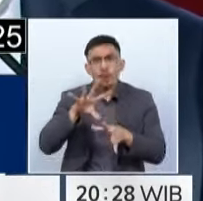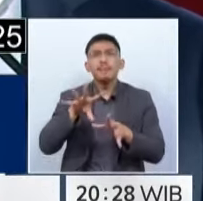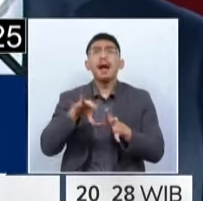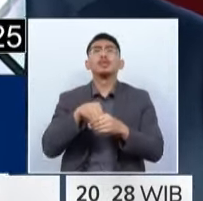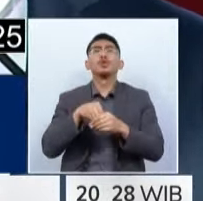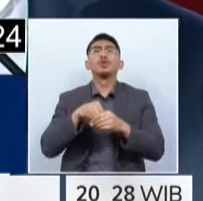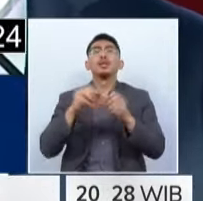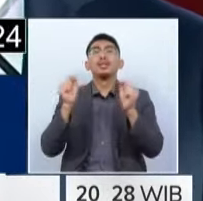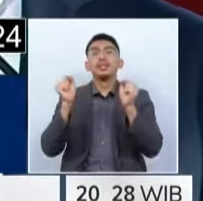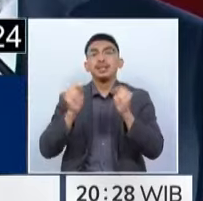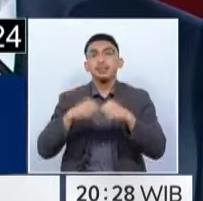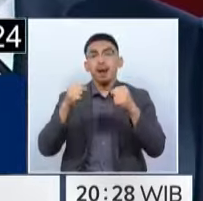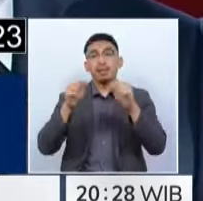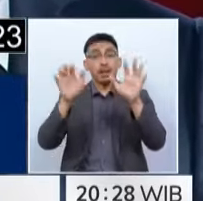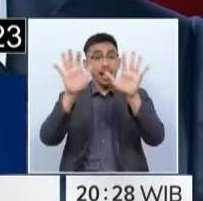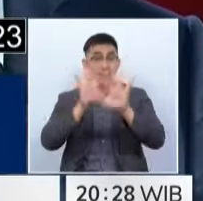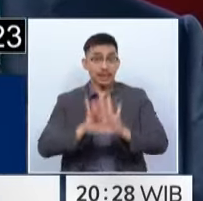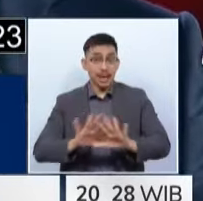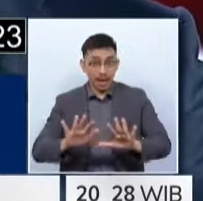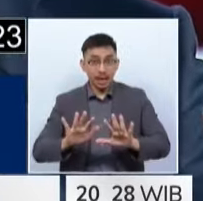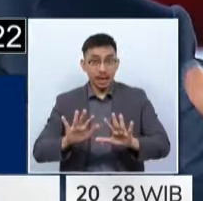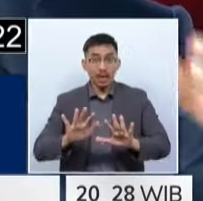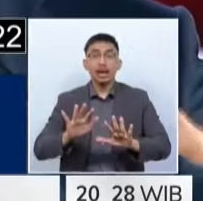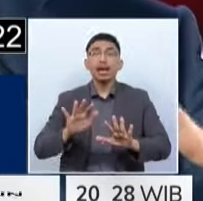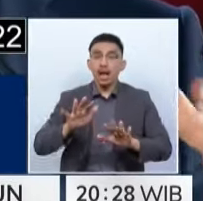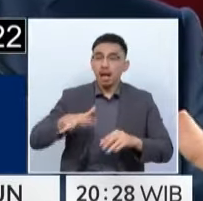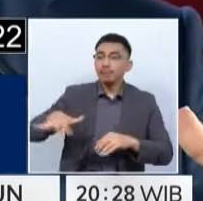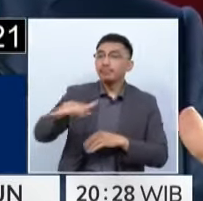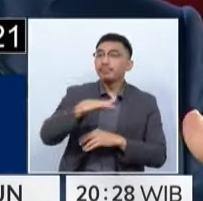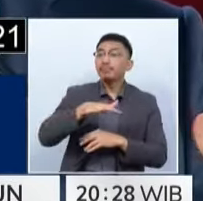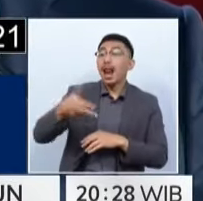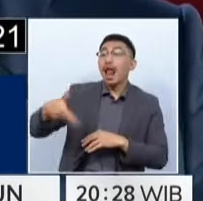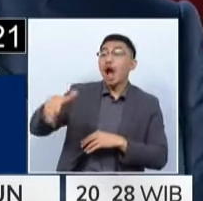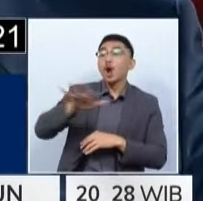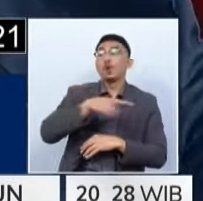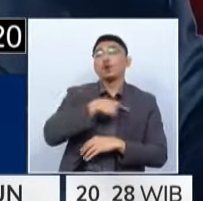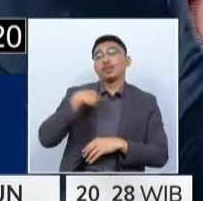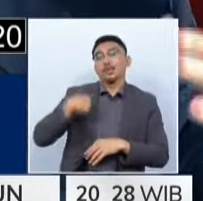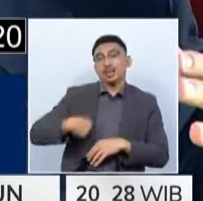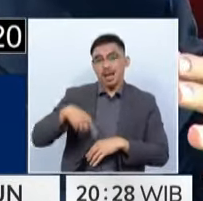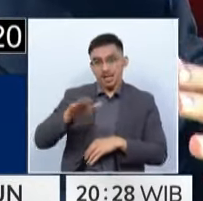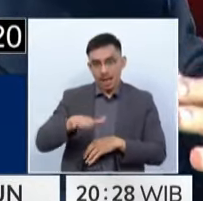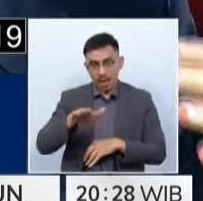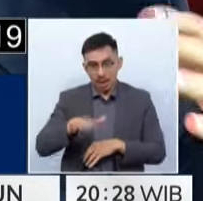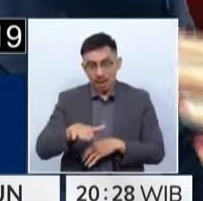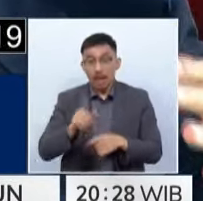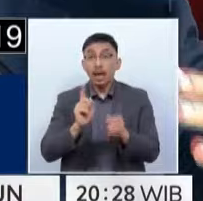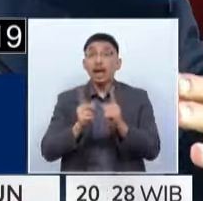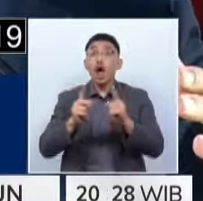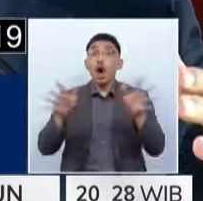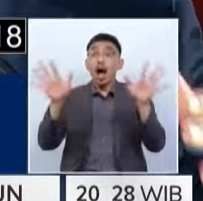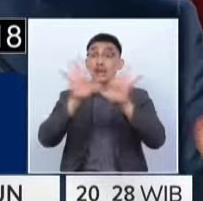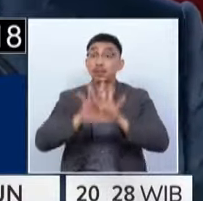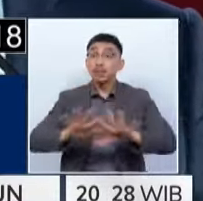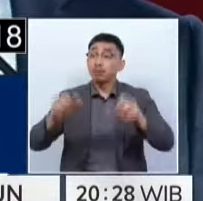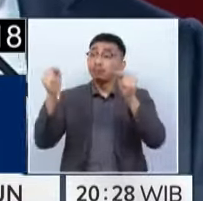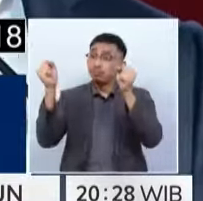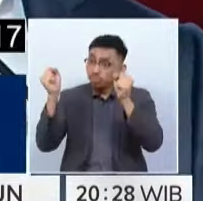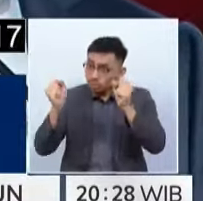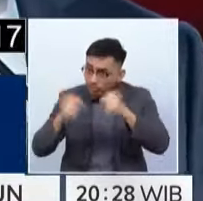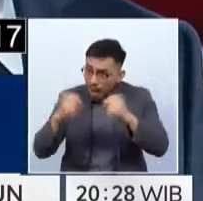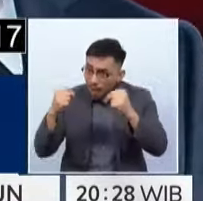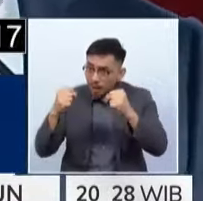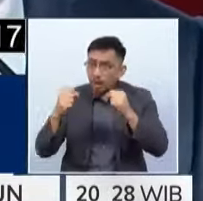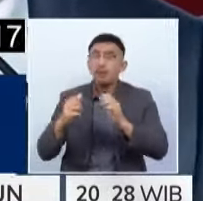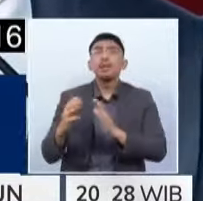wilayah sa e laut Cina Selatan bila di Asean kita membangun kesepakatan bagaimana kita menata Bagaimana